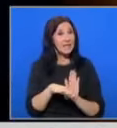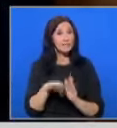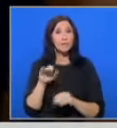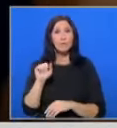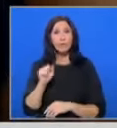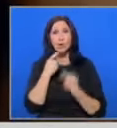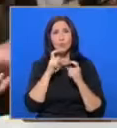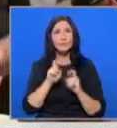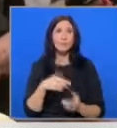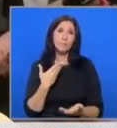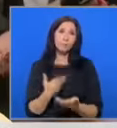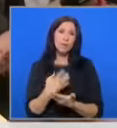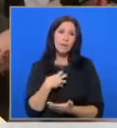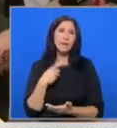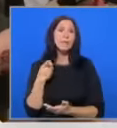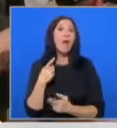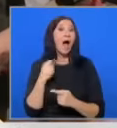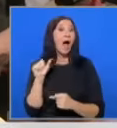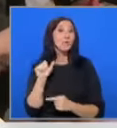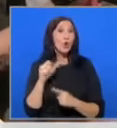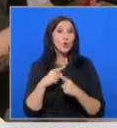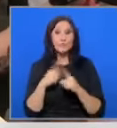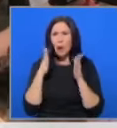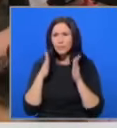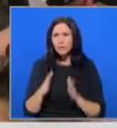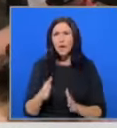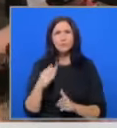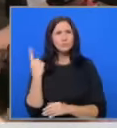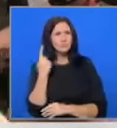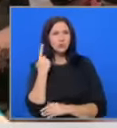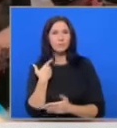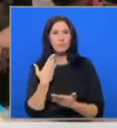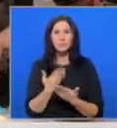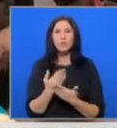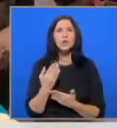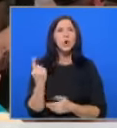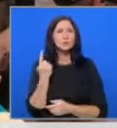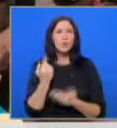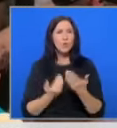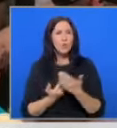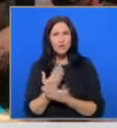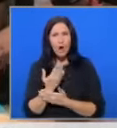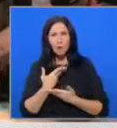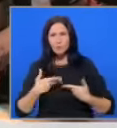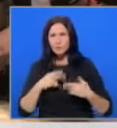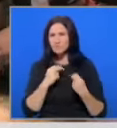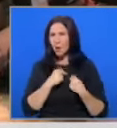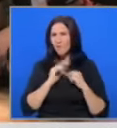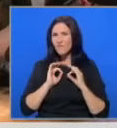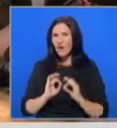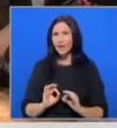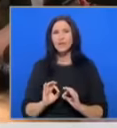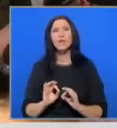коментираха номинацията на ГЕРБ. Антон Хекимян определено е едно екзотично предложение. Още от самото начало ние сме уверени